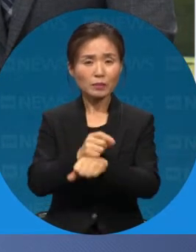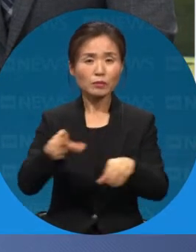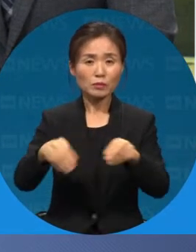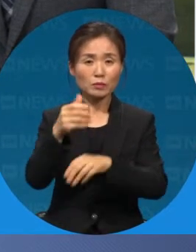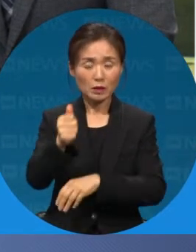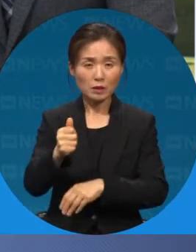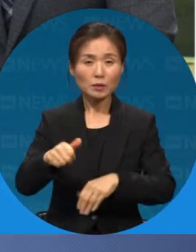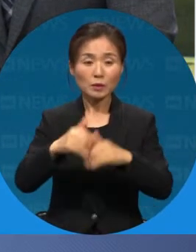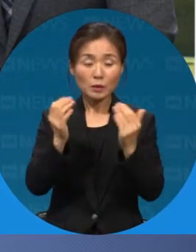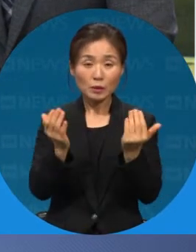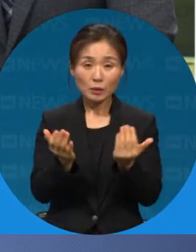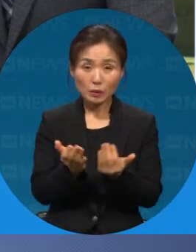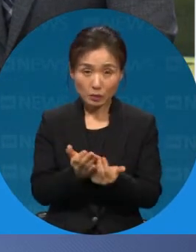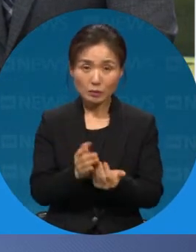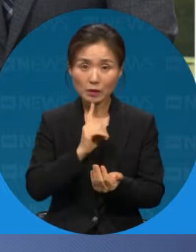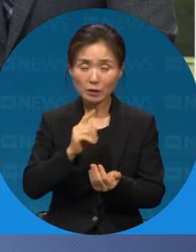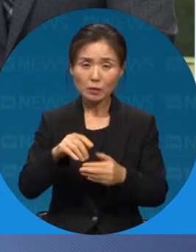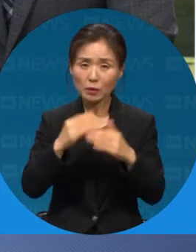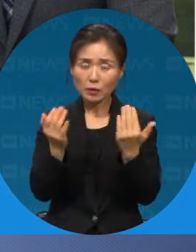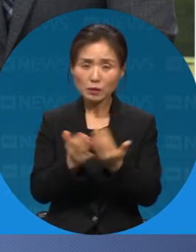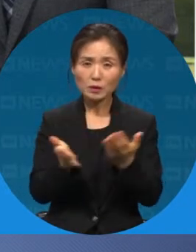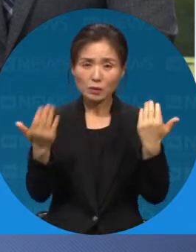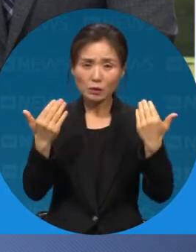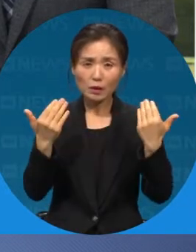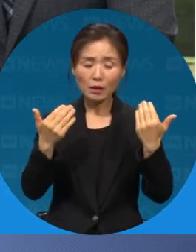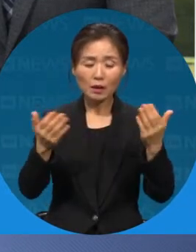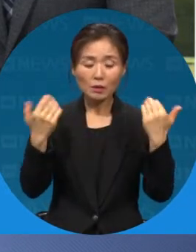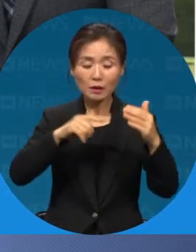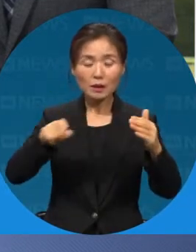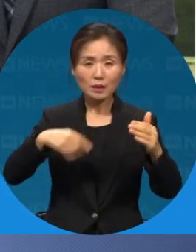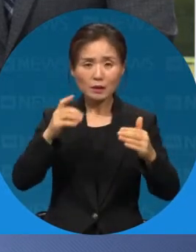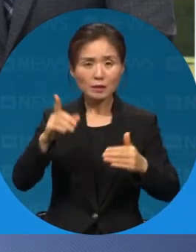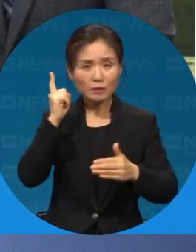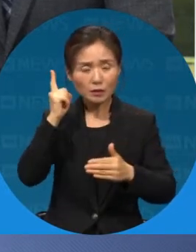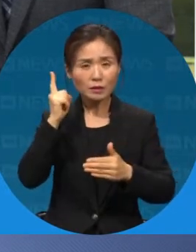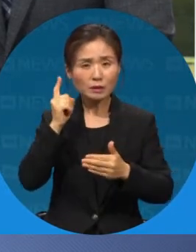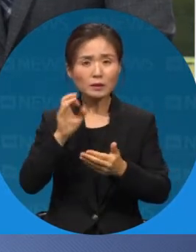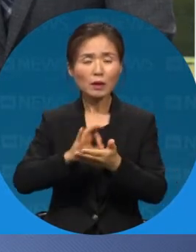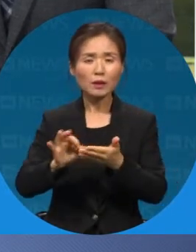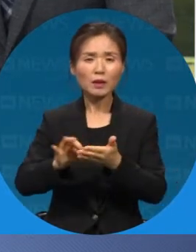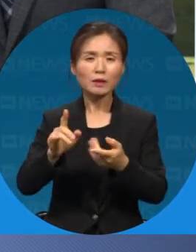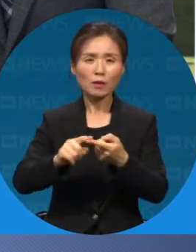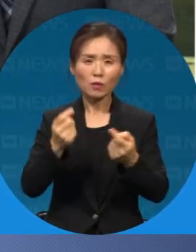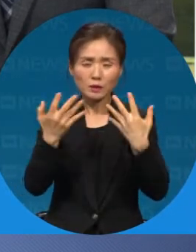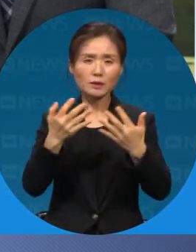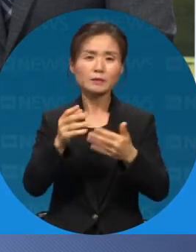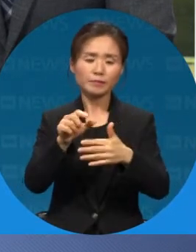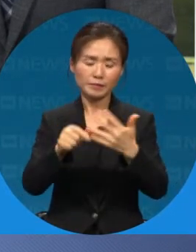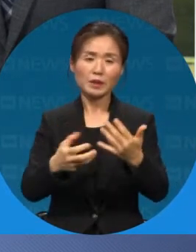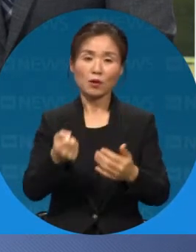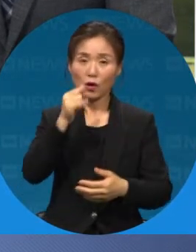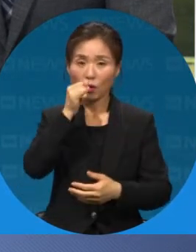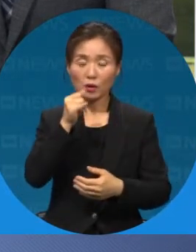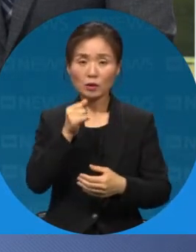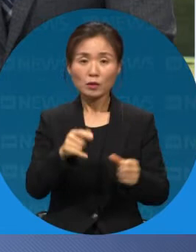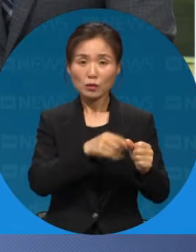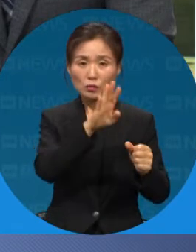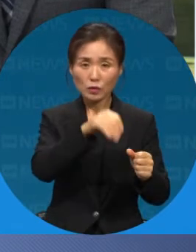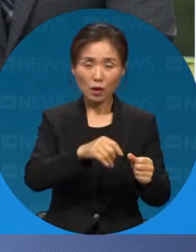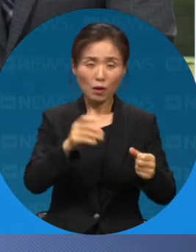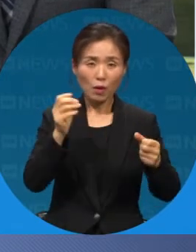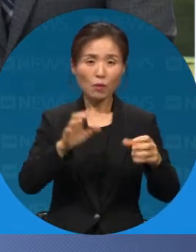모든 학교가 1 4 휴대전화 사용에 대한 명확한 지침을 갖고 있다며 교육부가 코르 나로 인한 혼란을